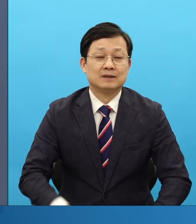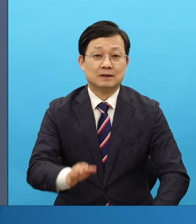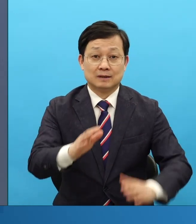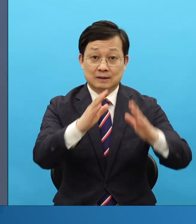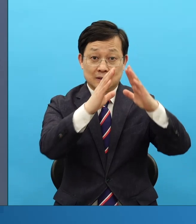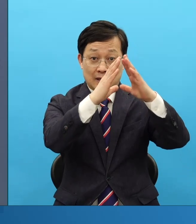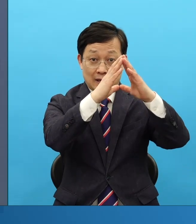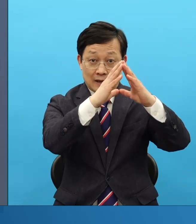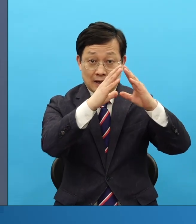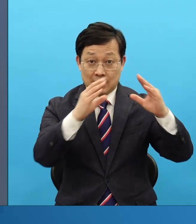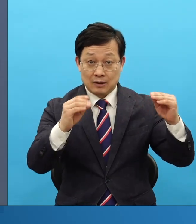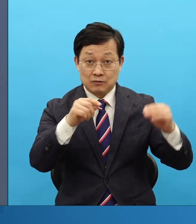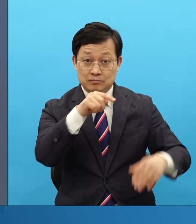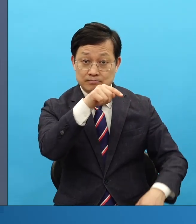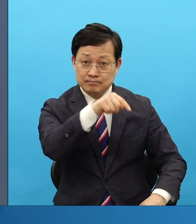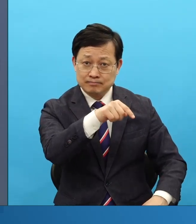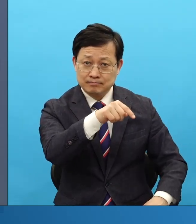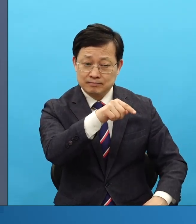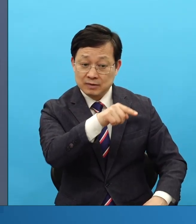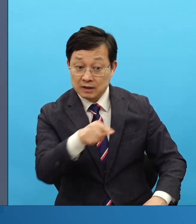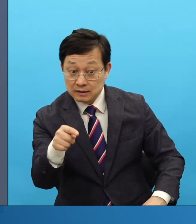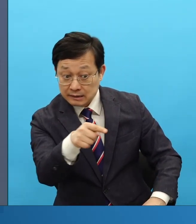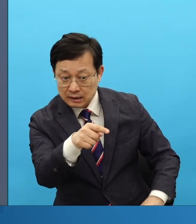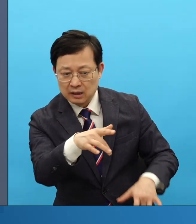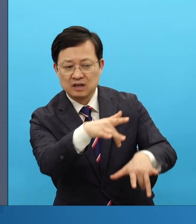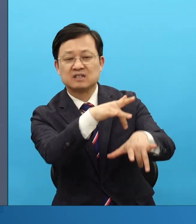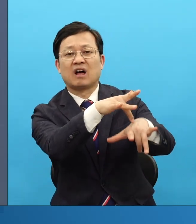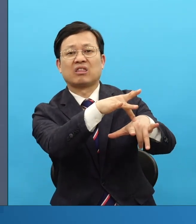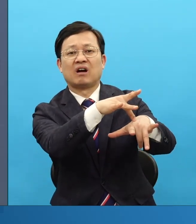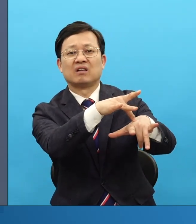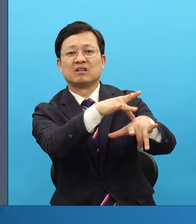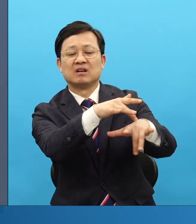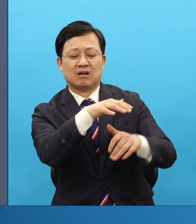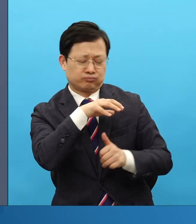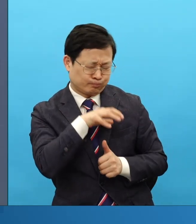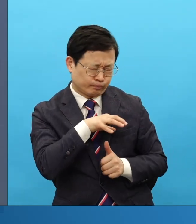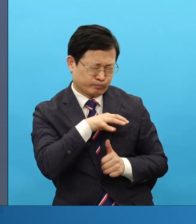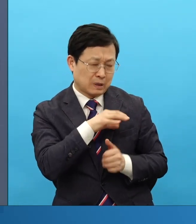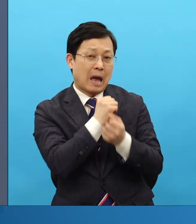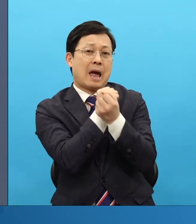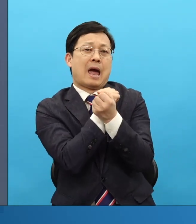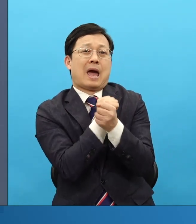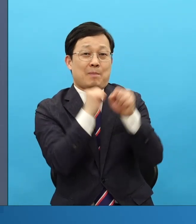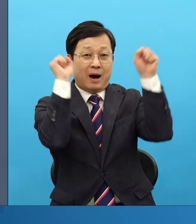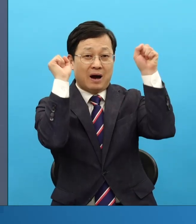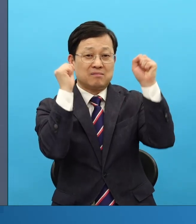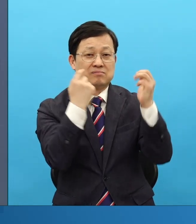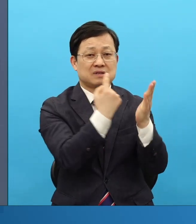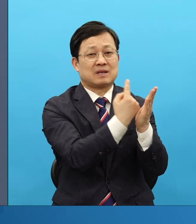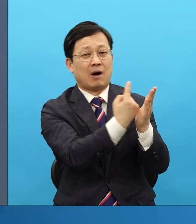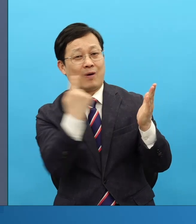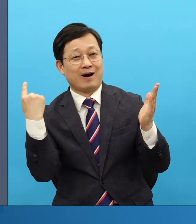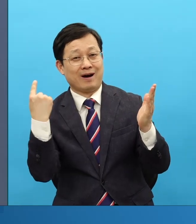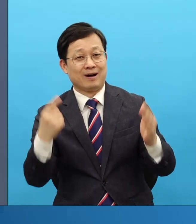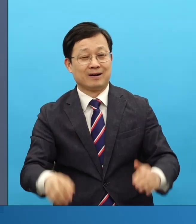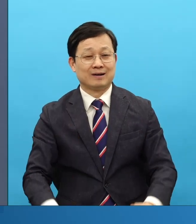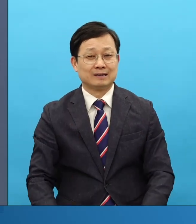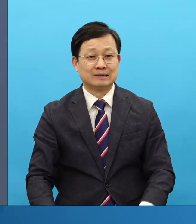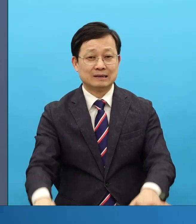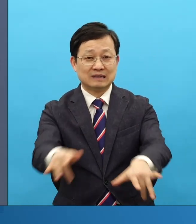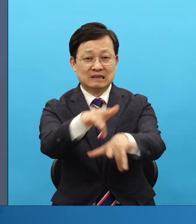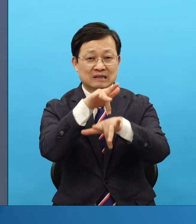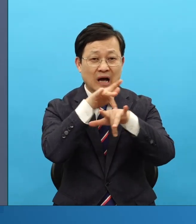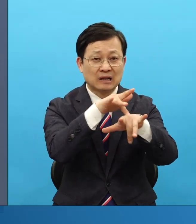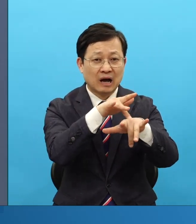완전히 사단에게서 해방돼 버린 거예요. And it's not important that they came out of Exodus. They were completely liberated from the bondage of 사단에게서 Satan. 해방되는